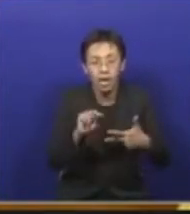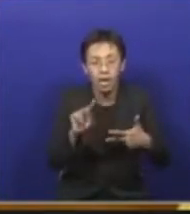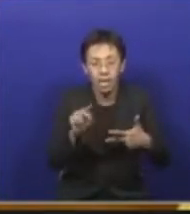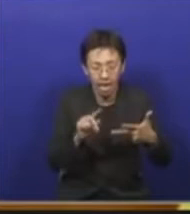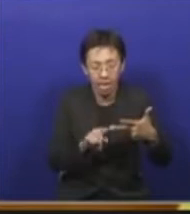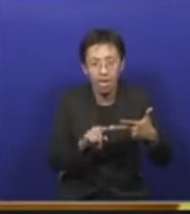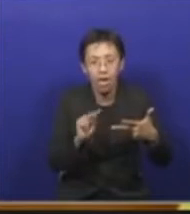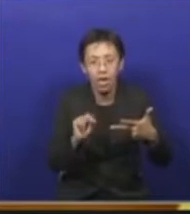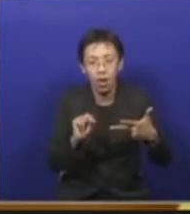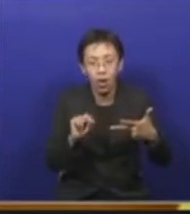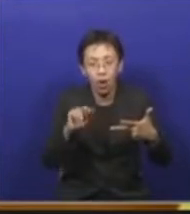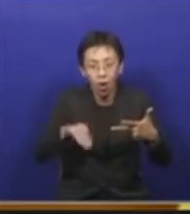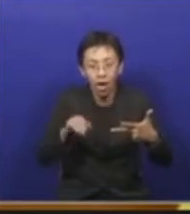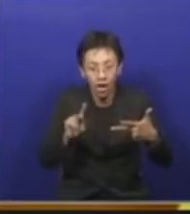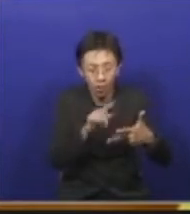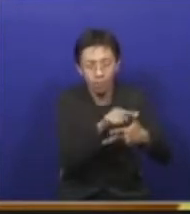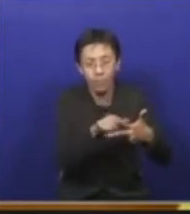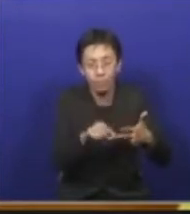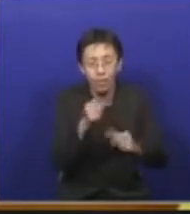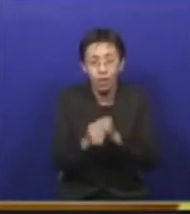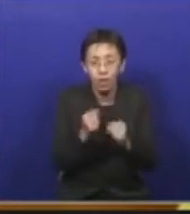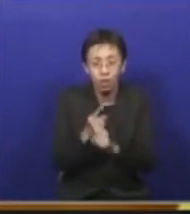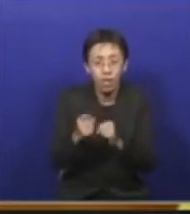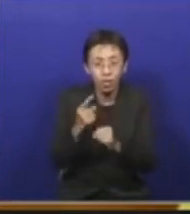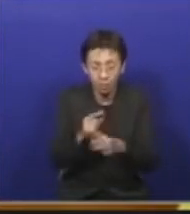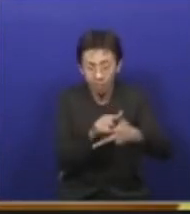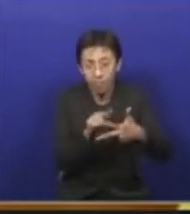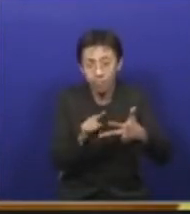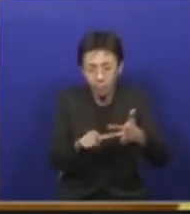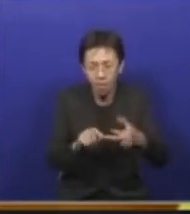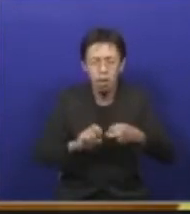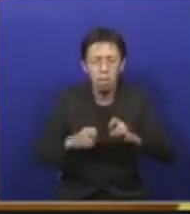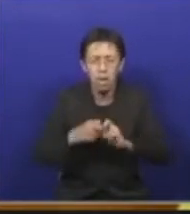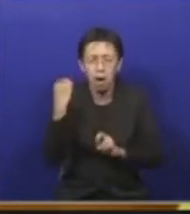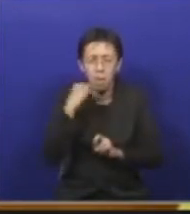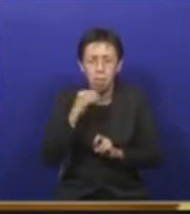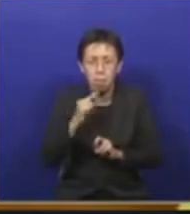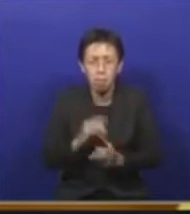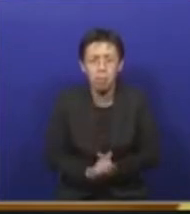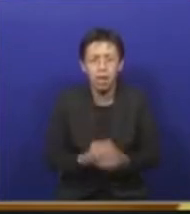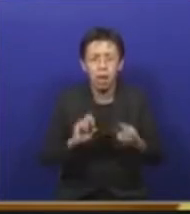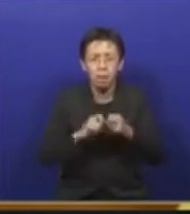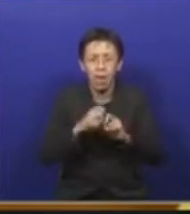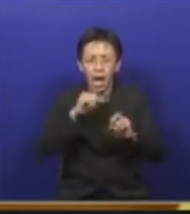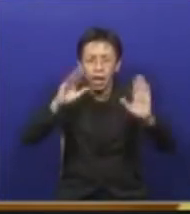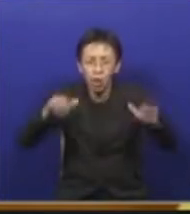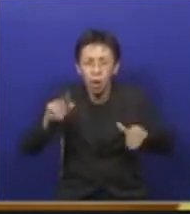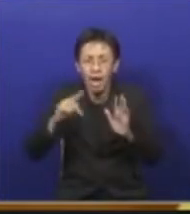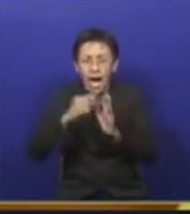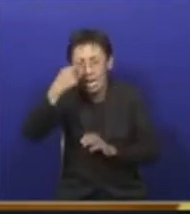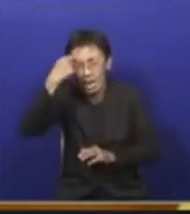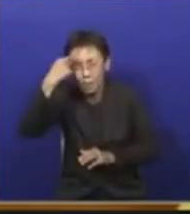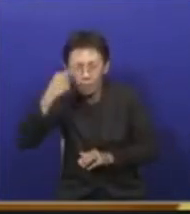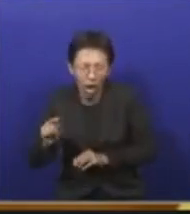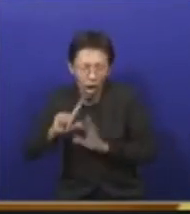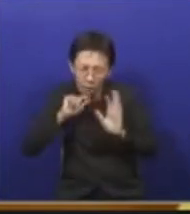น้องก้าวในทุกๆปีครับทั้งสามครอบครัวนี้จะต้องประสบปัญหาเจอกับฝูงนกกาเหล่าอีแอบที่แอบบินเข้